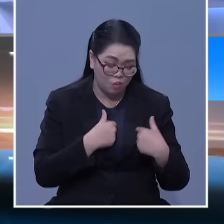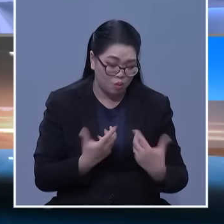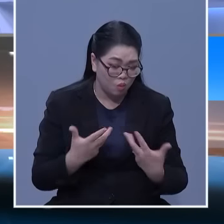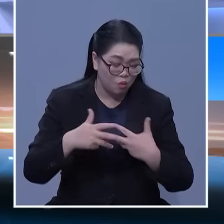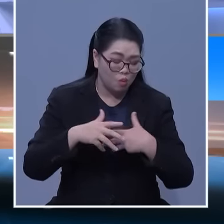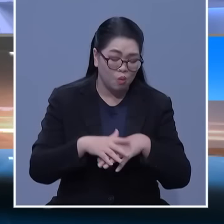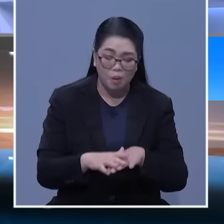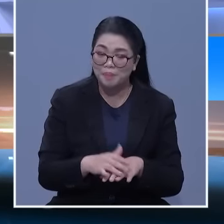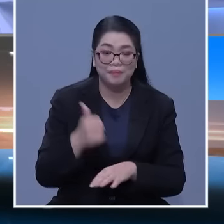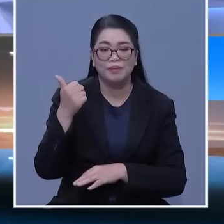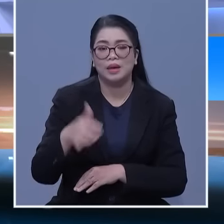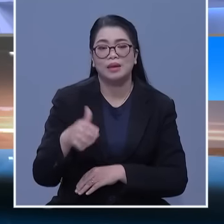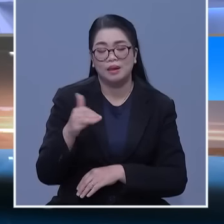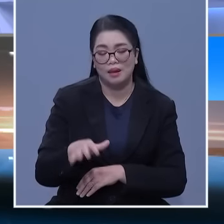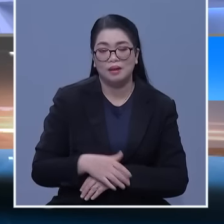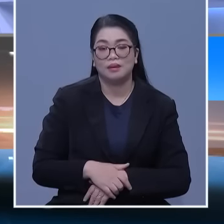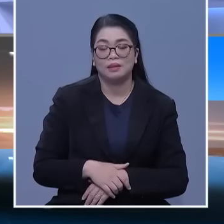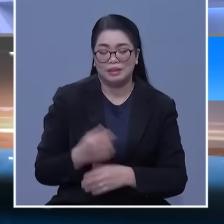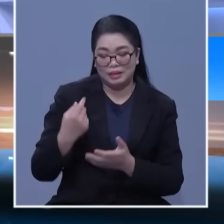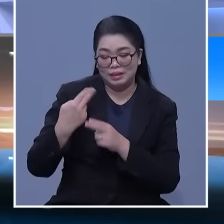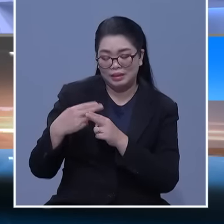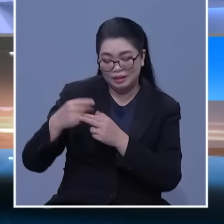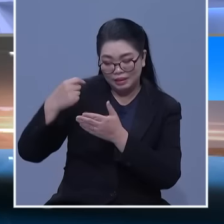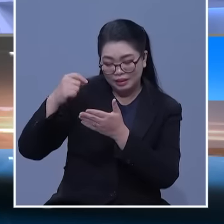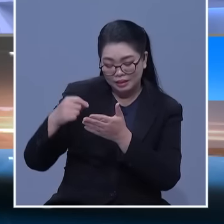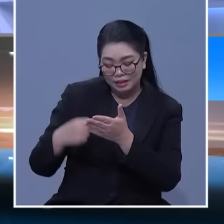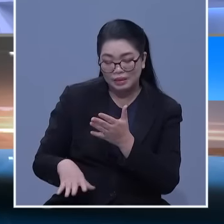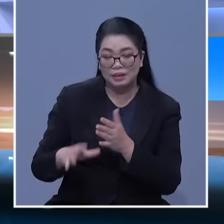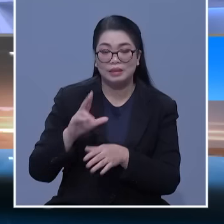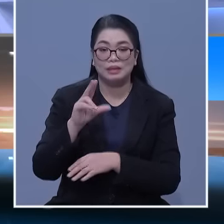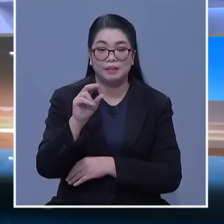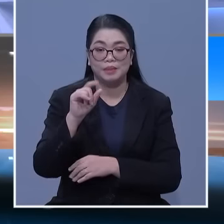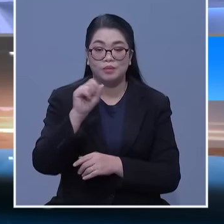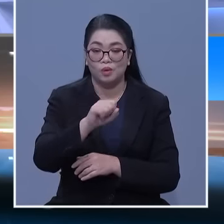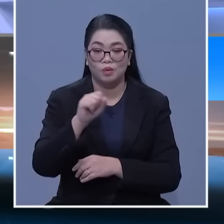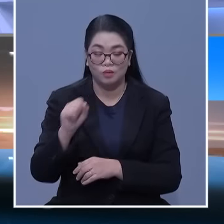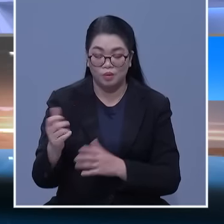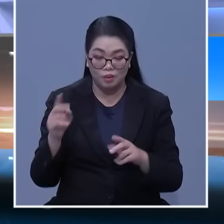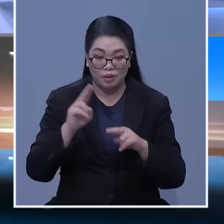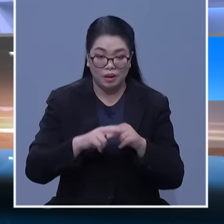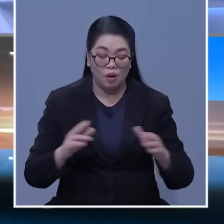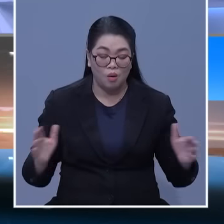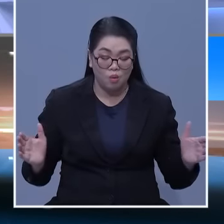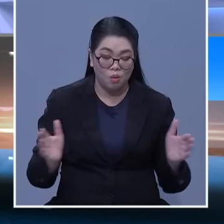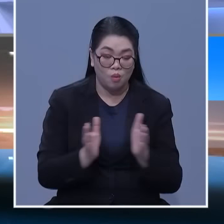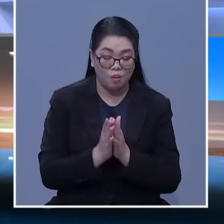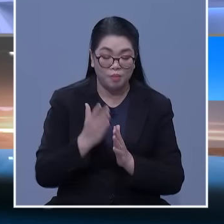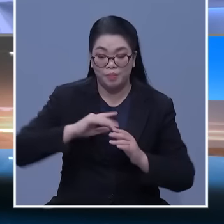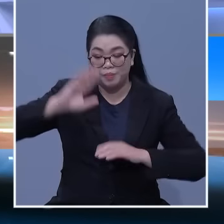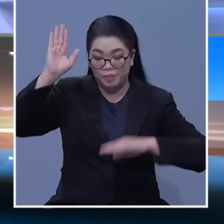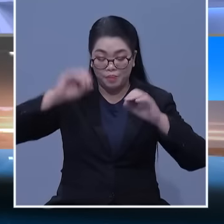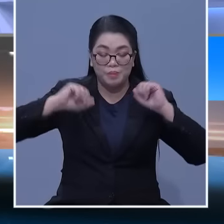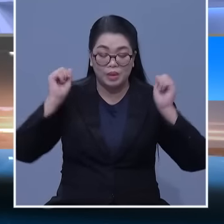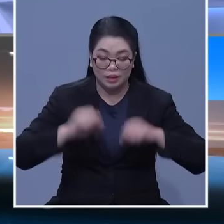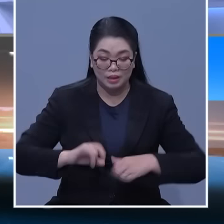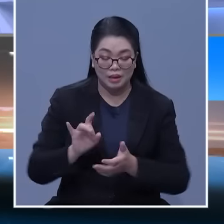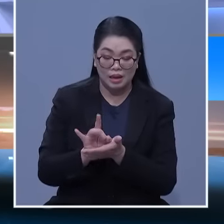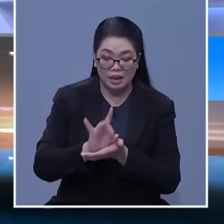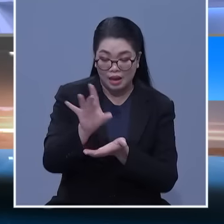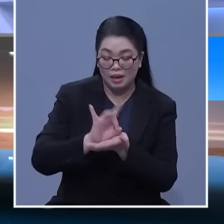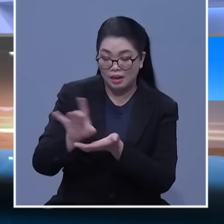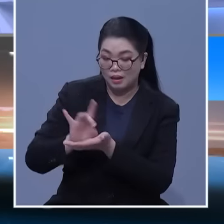นึ่งเดียว แต่ทีนี้คือเราเช็คชื่อมาให้ใช่ไหม ว่า30ส.ส.ที่มานั่งรวมกันที่ บอกว่าจะมีมติขับคุณสามารถออกจากพรรคเนี่ยมี